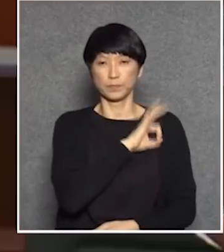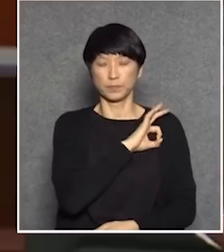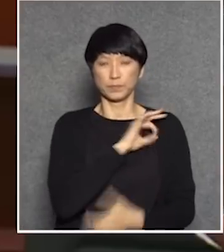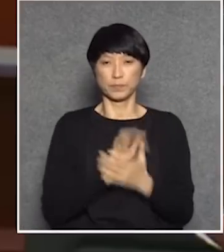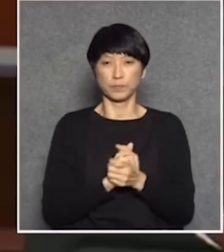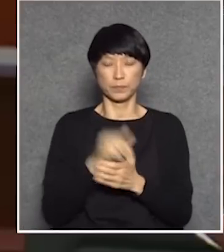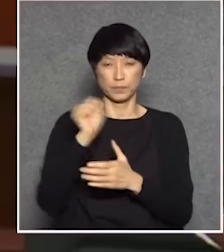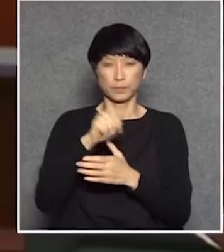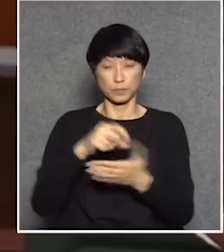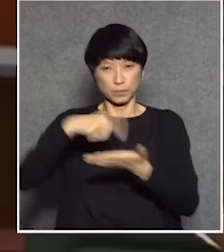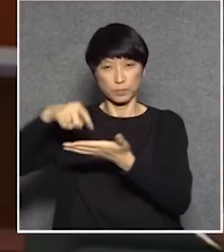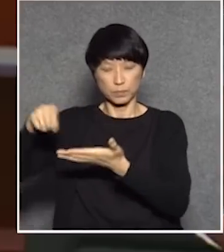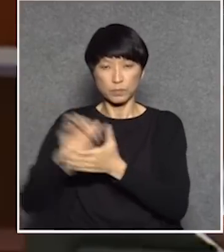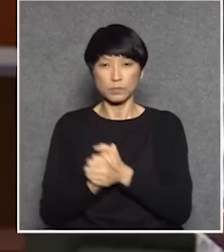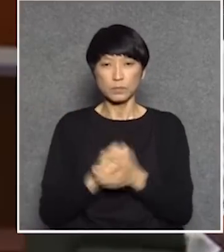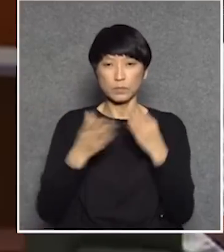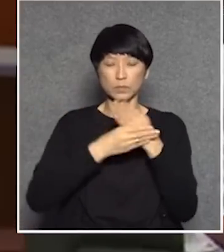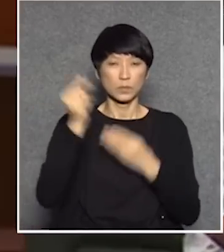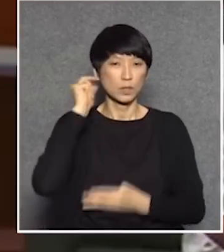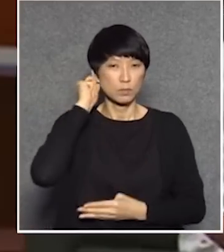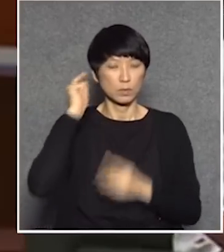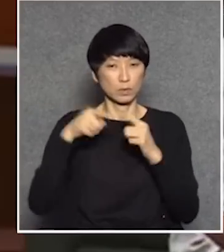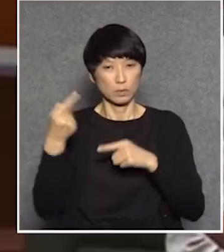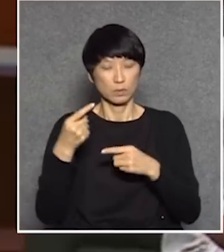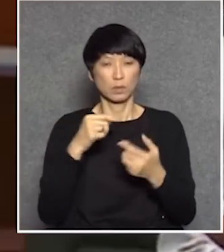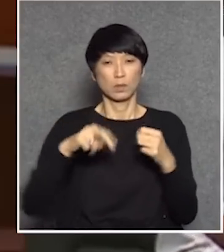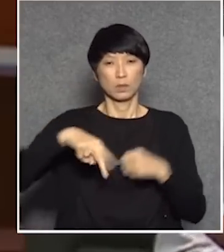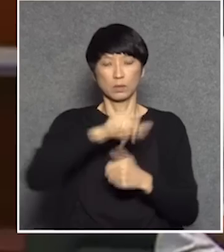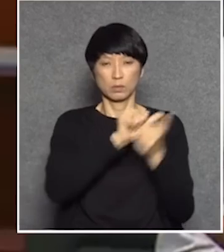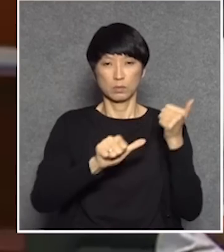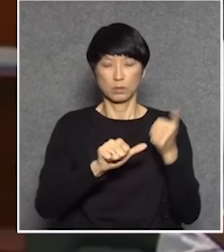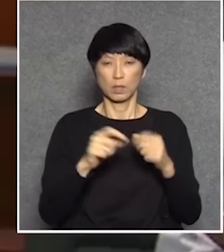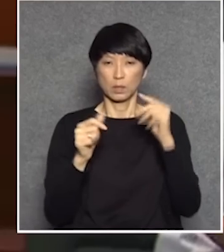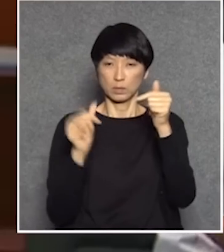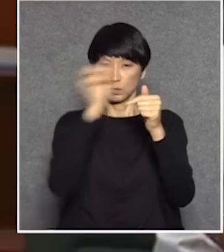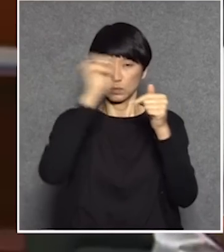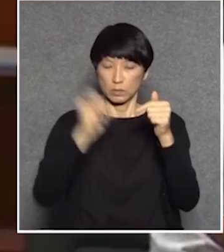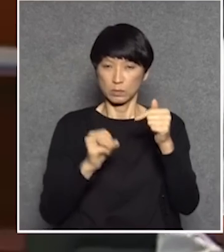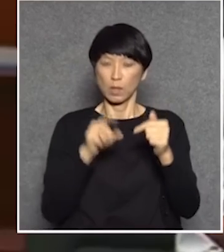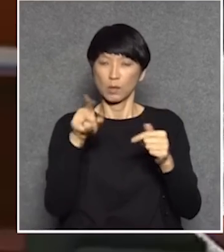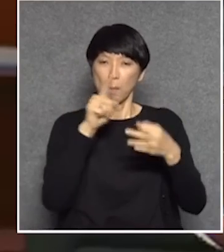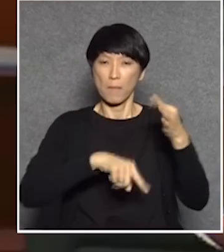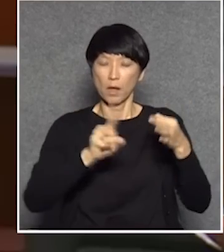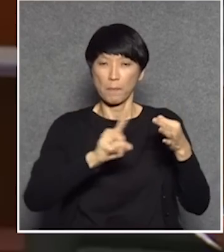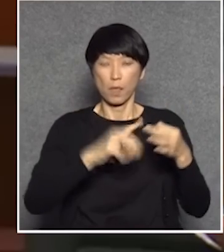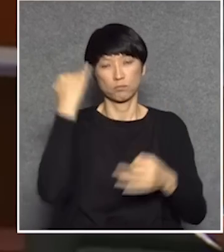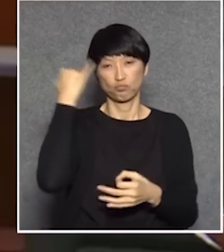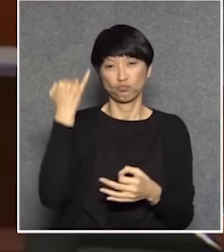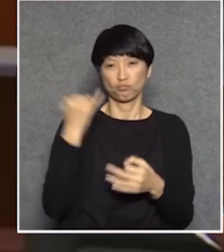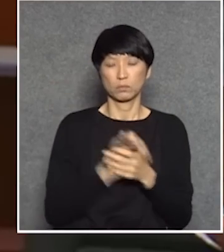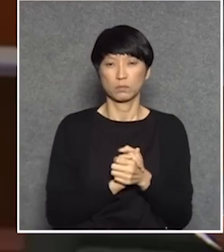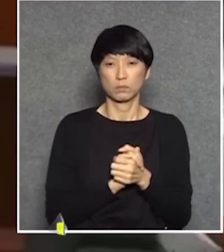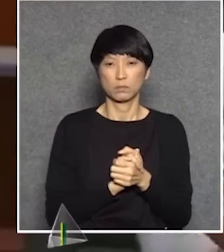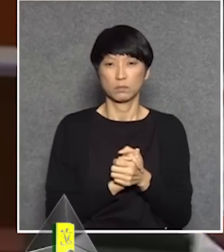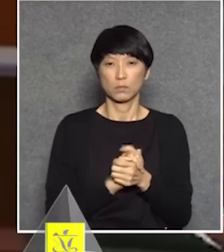度調查，除咗葉劉淑儀，冇一個成員能夠獲得一成嘅受訪者講得出佢名嘅，噏